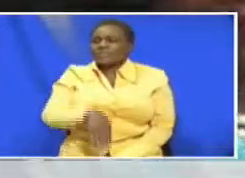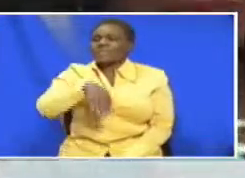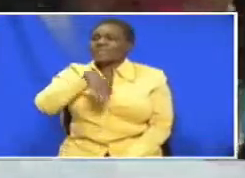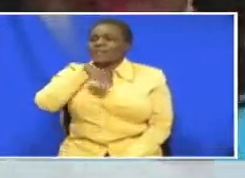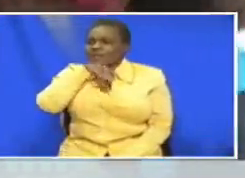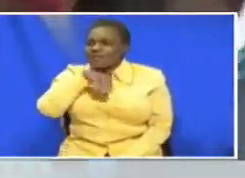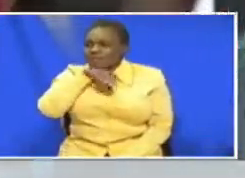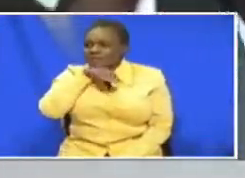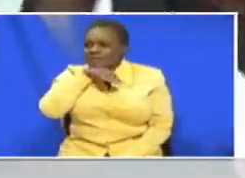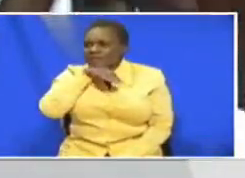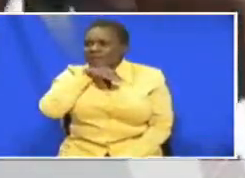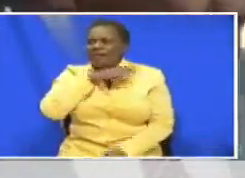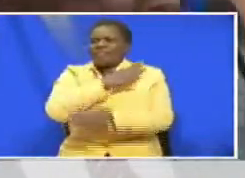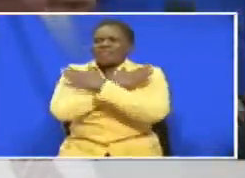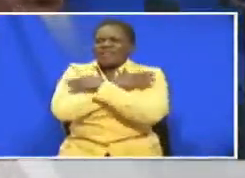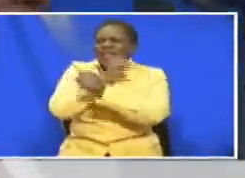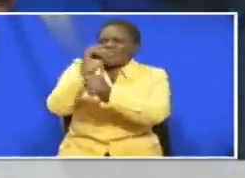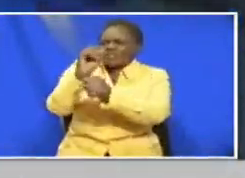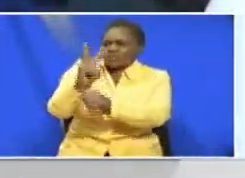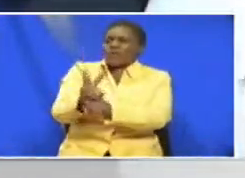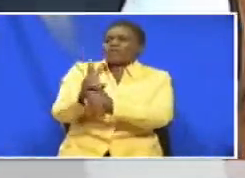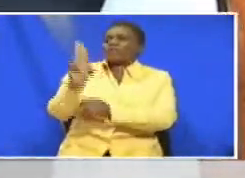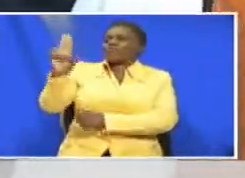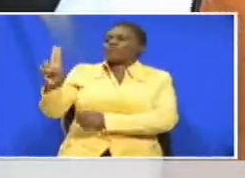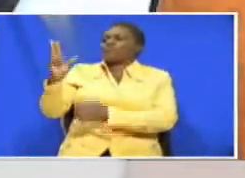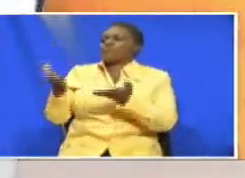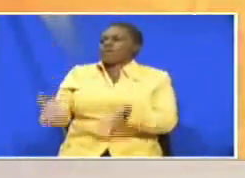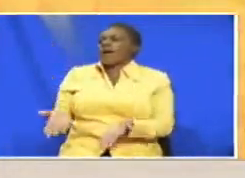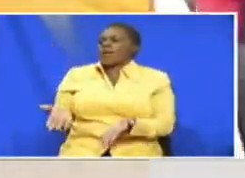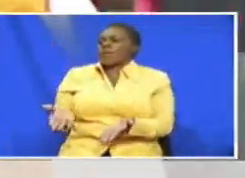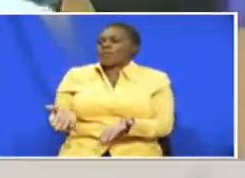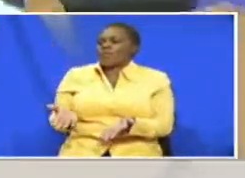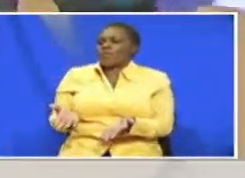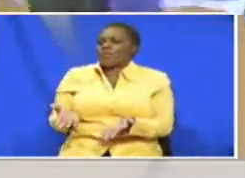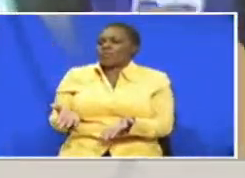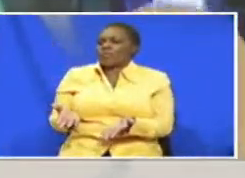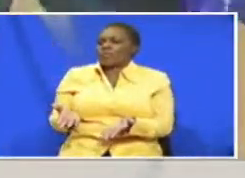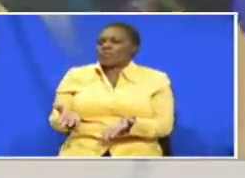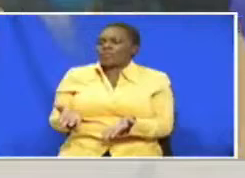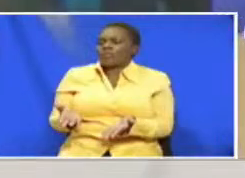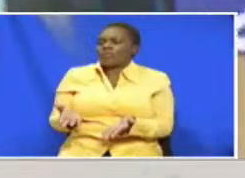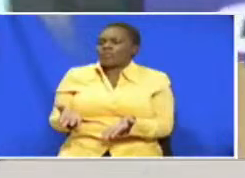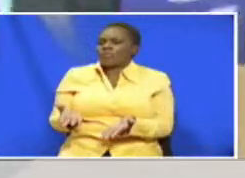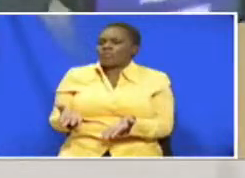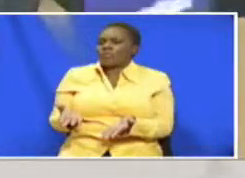Raila amekuwa sahiba mkuu wa Uhuru na mwenye ushawishi mkubwa serikalini.